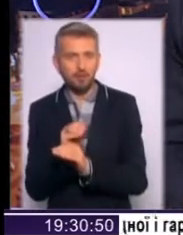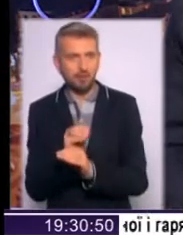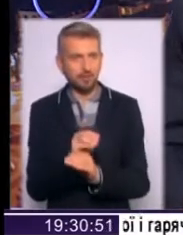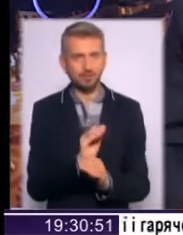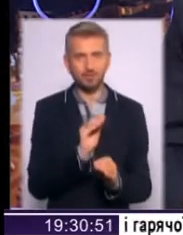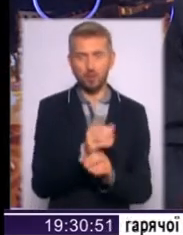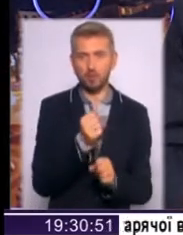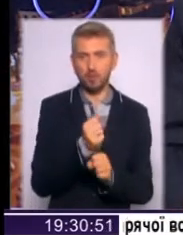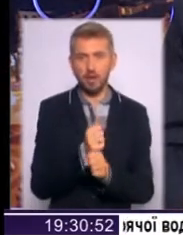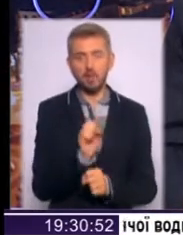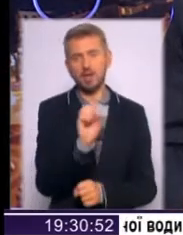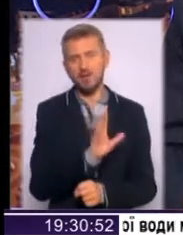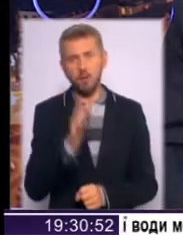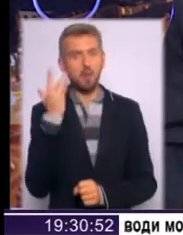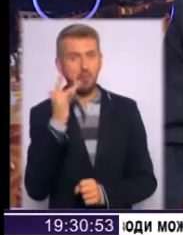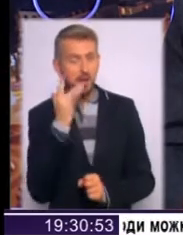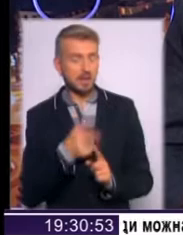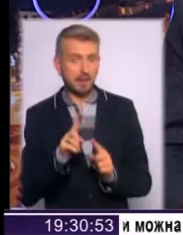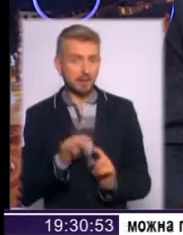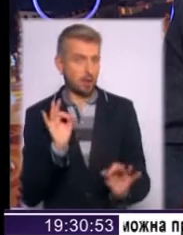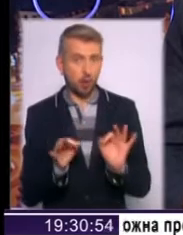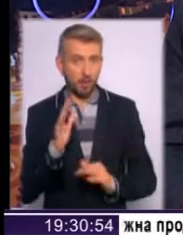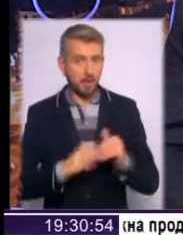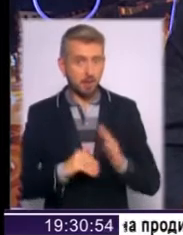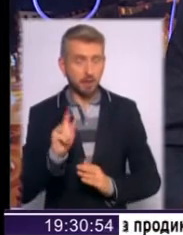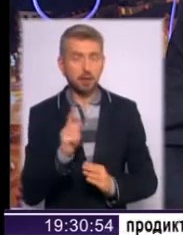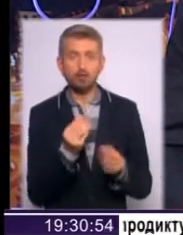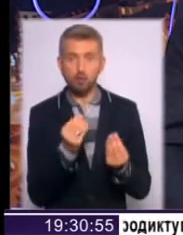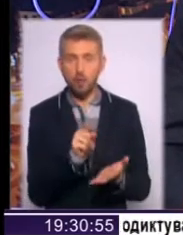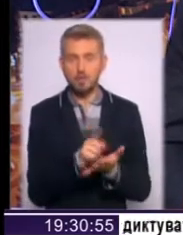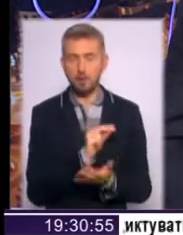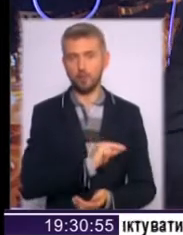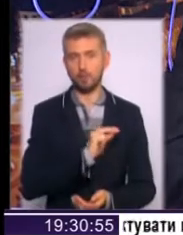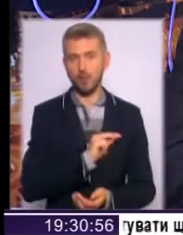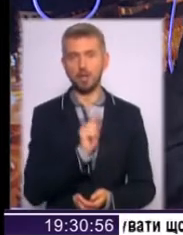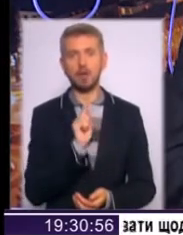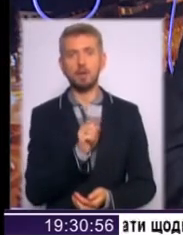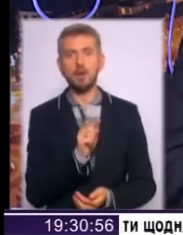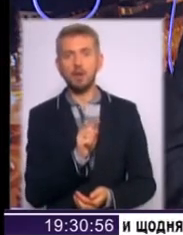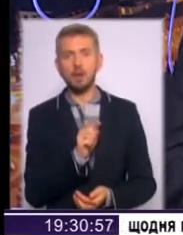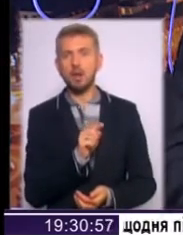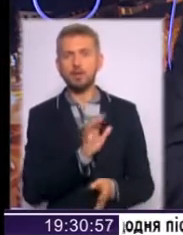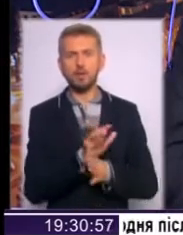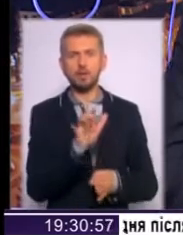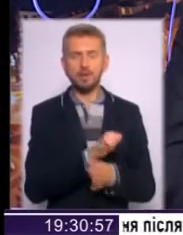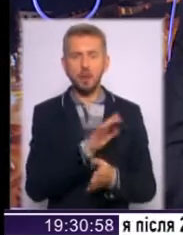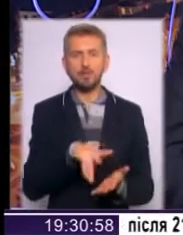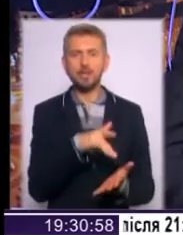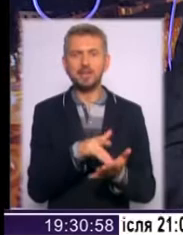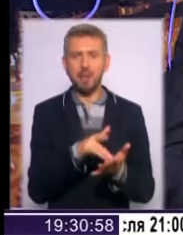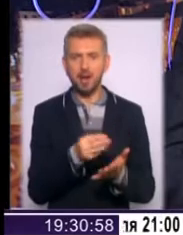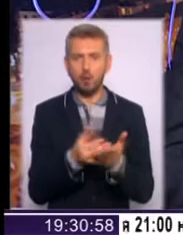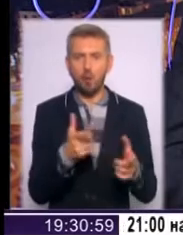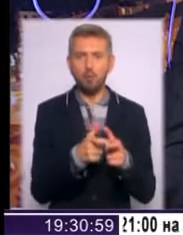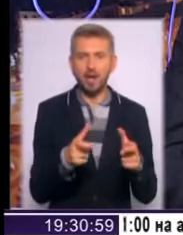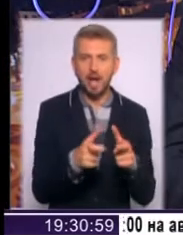і в Європі, і в Америці це ну, нормальна якби, практика, що гроші мають працювати. Вони випускають так. і муніципальні облігації, в нас цей інструмент не дуже